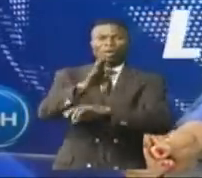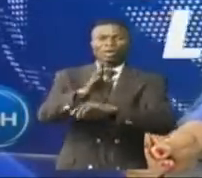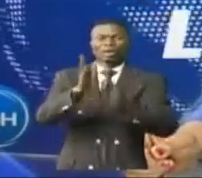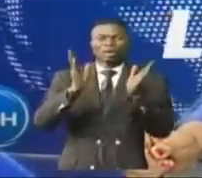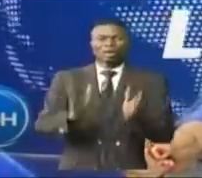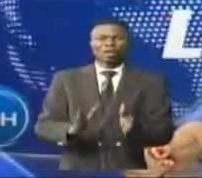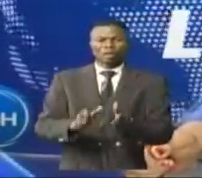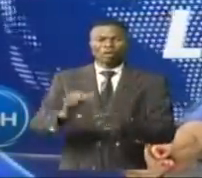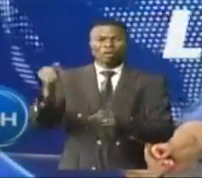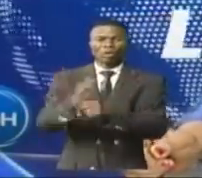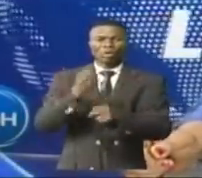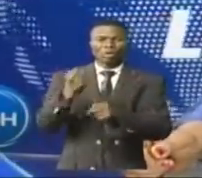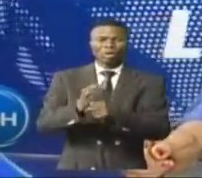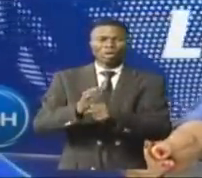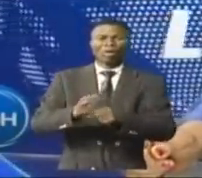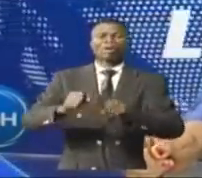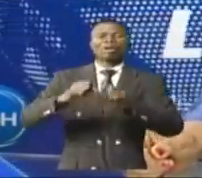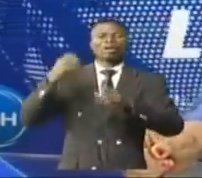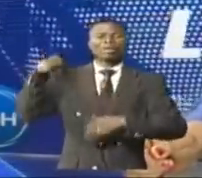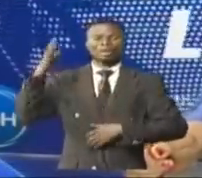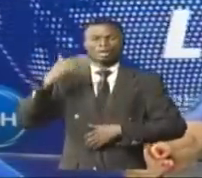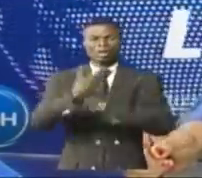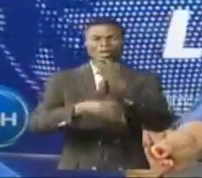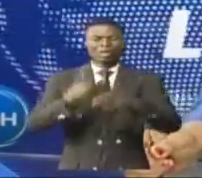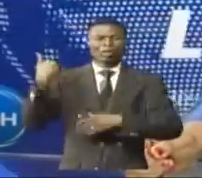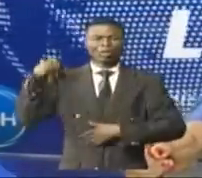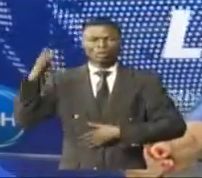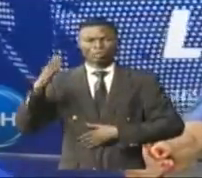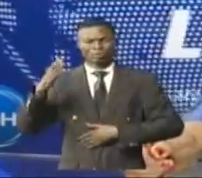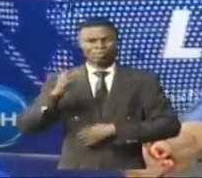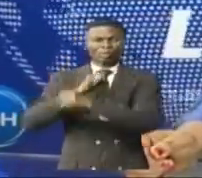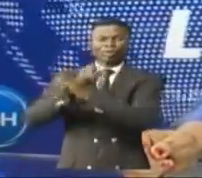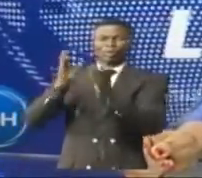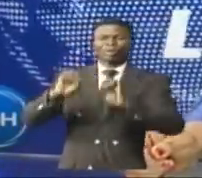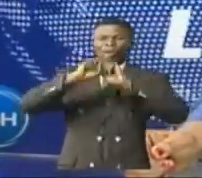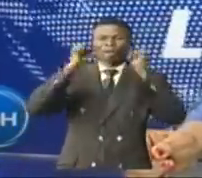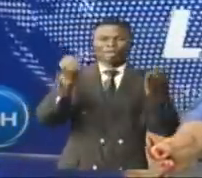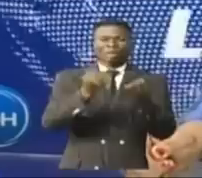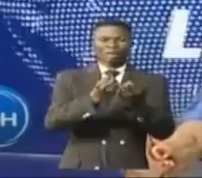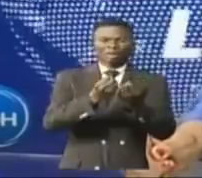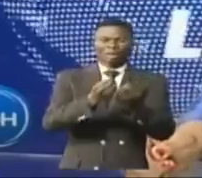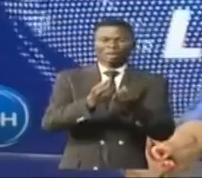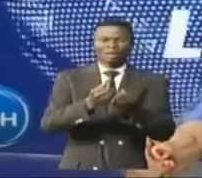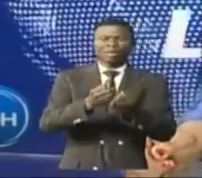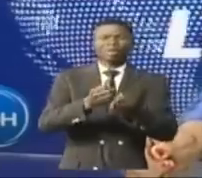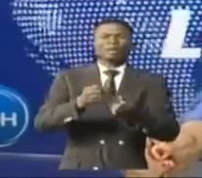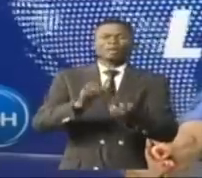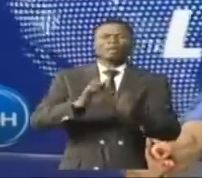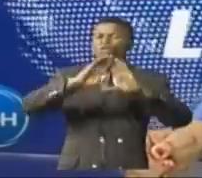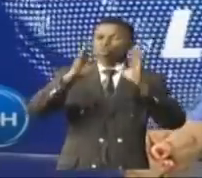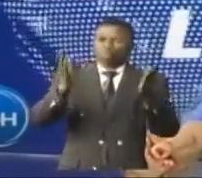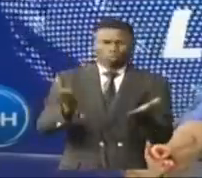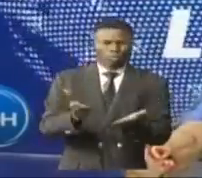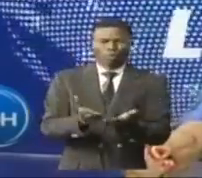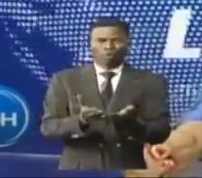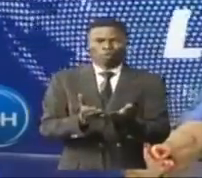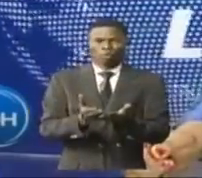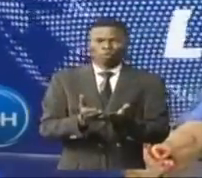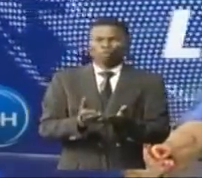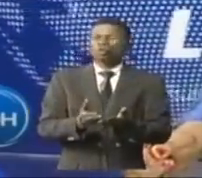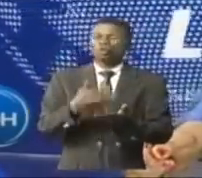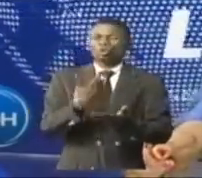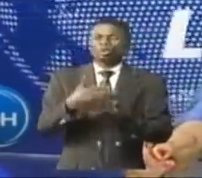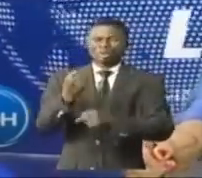la fonction publique, les délégués syndicaux des entreprises et établissements de toute